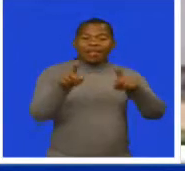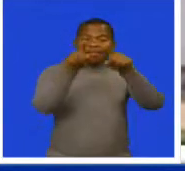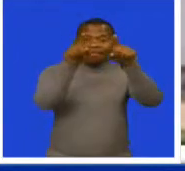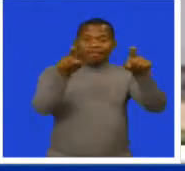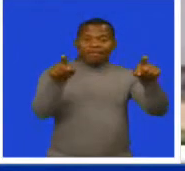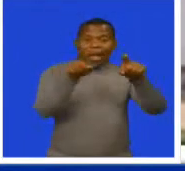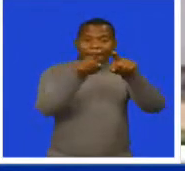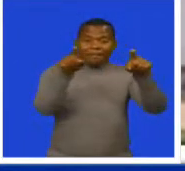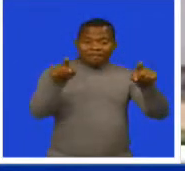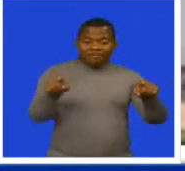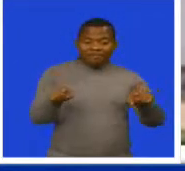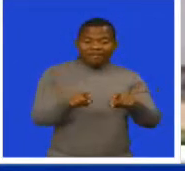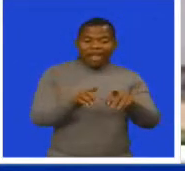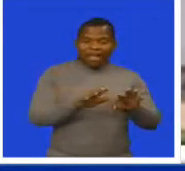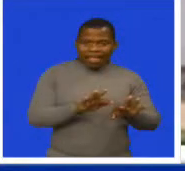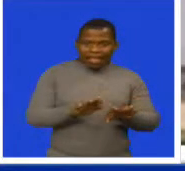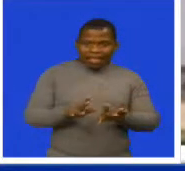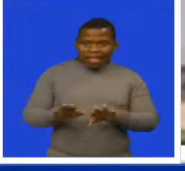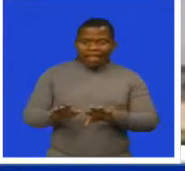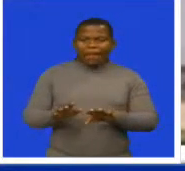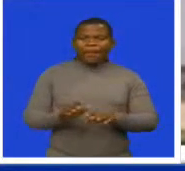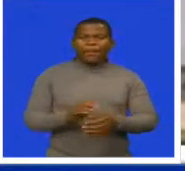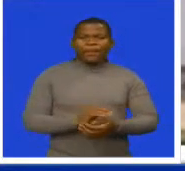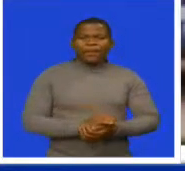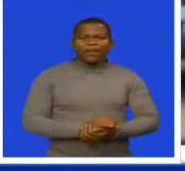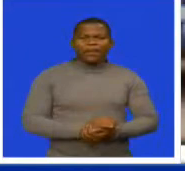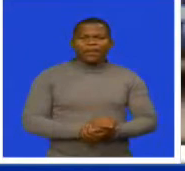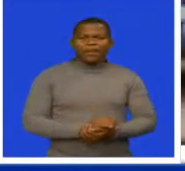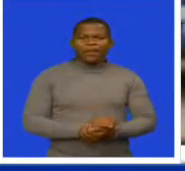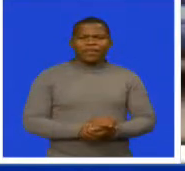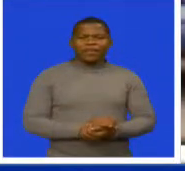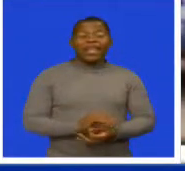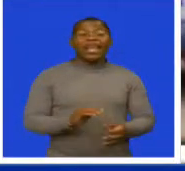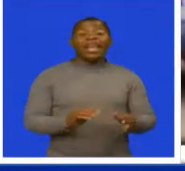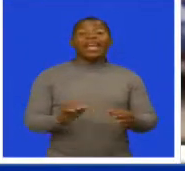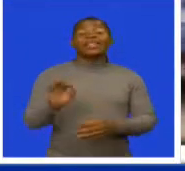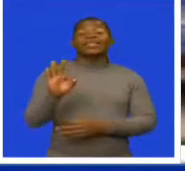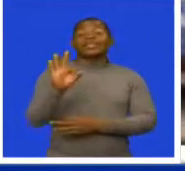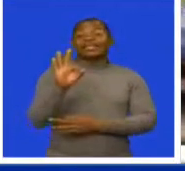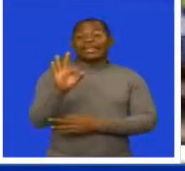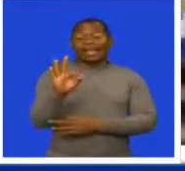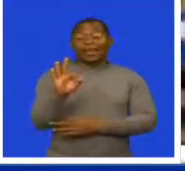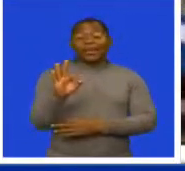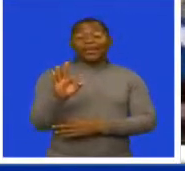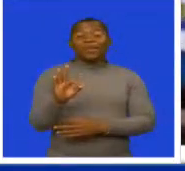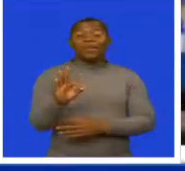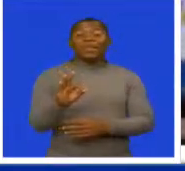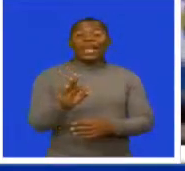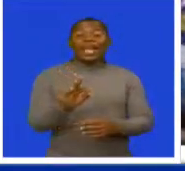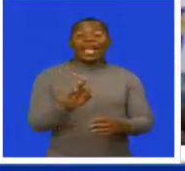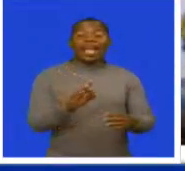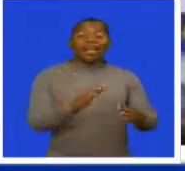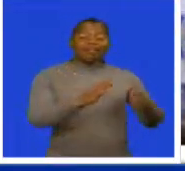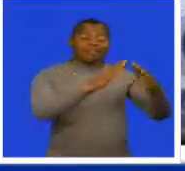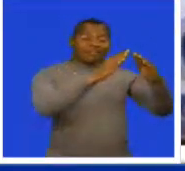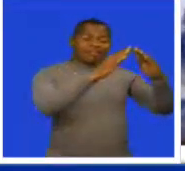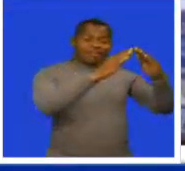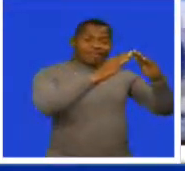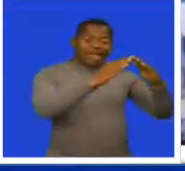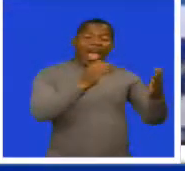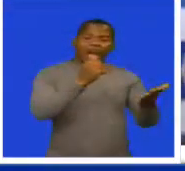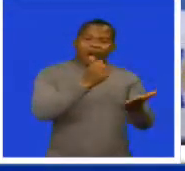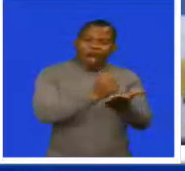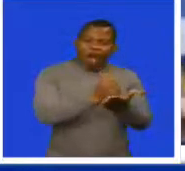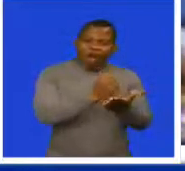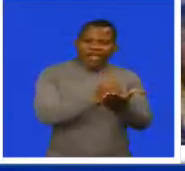Licala lebasolwa lesithathu kugcekeza emahhovisini ahulumende kalomahasha Revenue Authority lapho kuthiwa bathatha timpahla